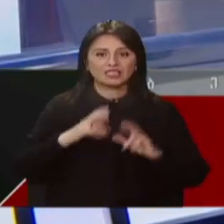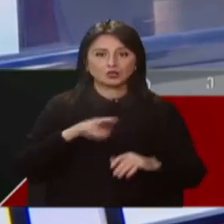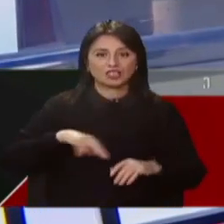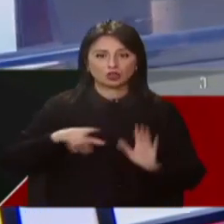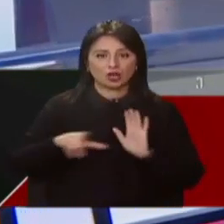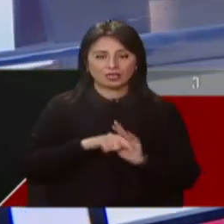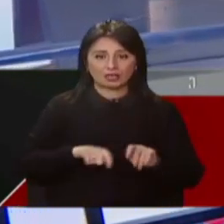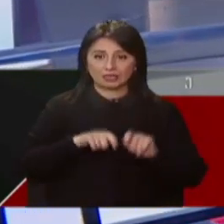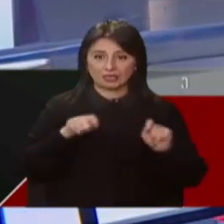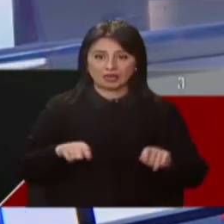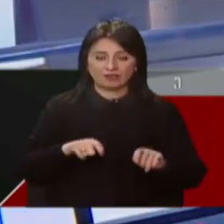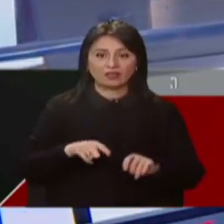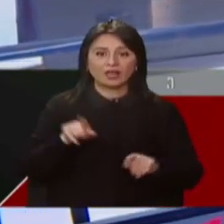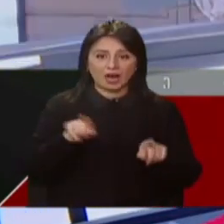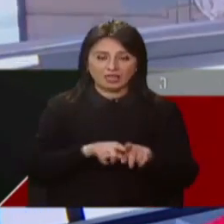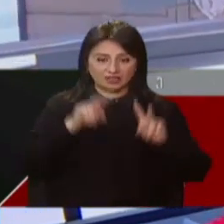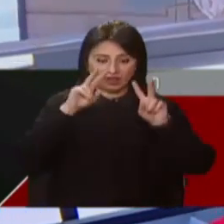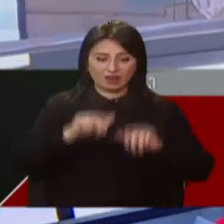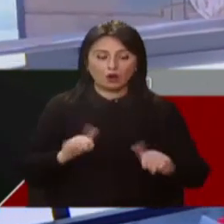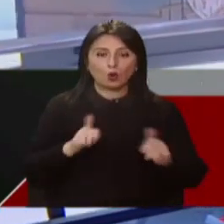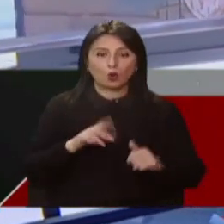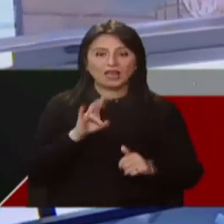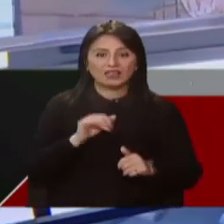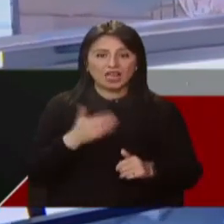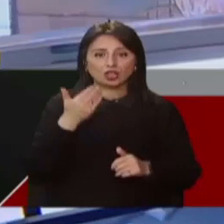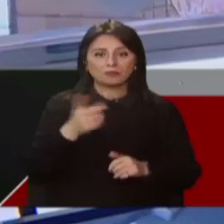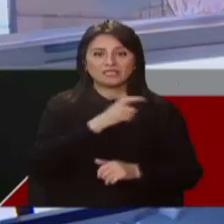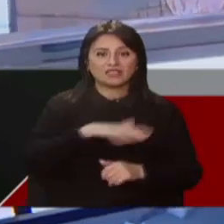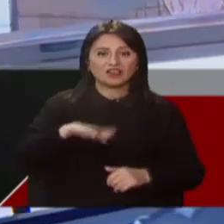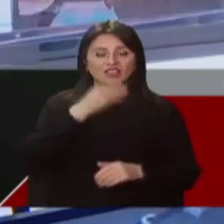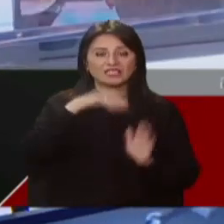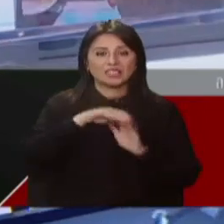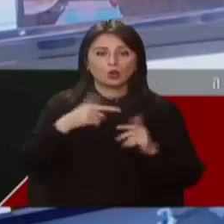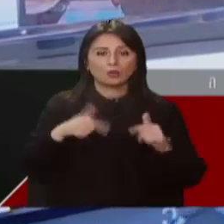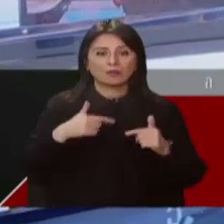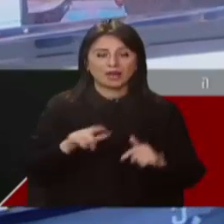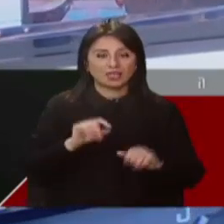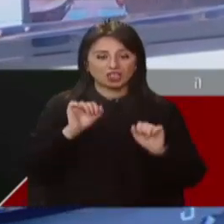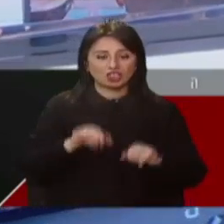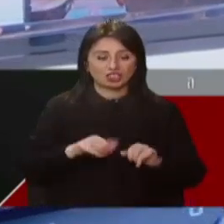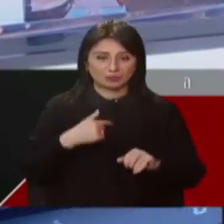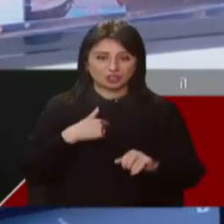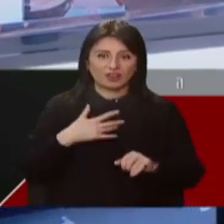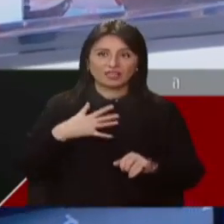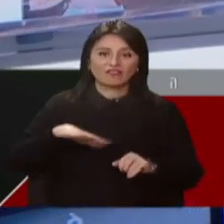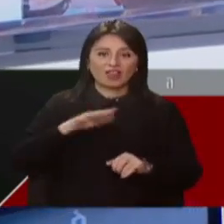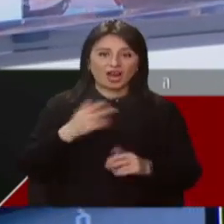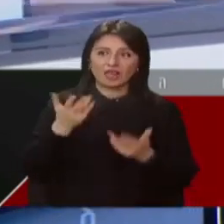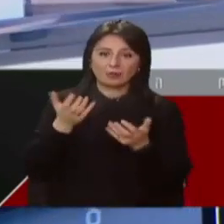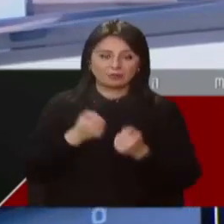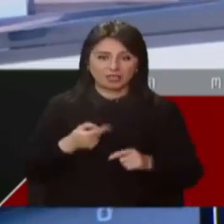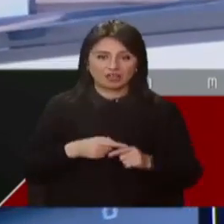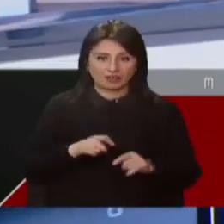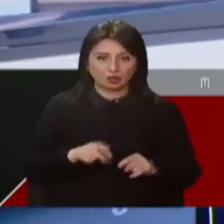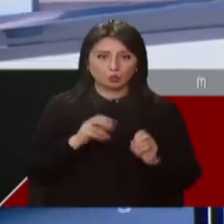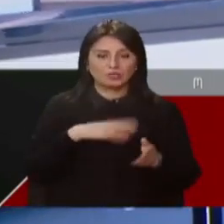დირექტორთან ერთად გახსნა. სპიკერები ასევე განიხილავენ თუ როგორია ნატოსა და მის წევრი ქვეყნების საუკეთესო პრაქტიკა და რა შეიძლება გაიზეროს ჩვენმა ქვეყანამ. საჯარო